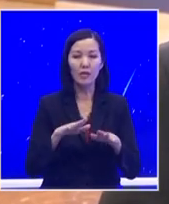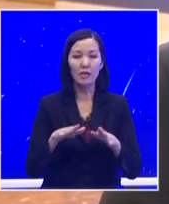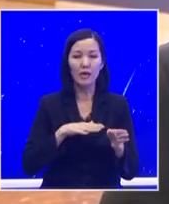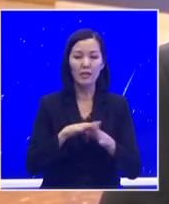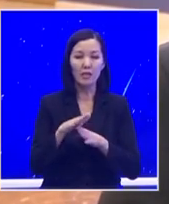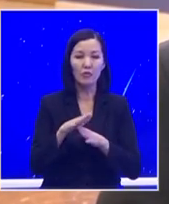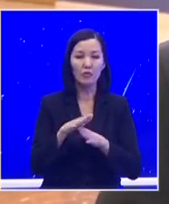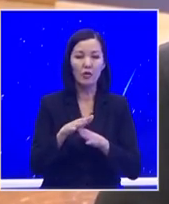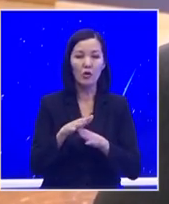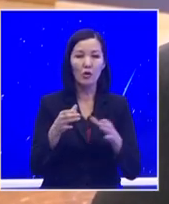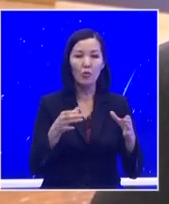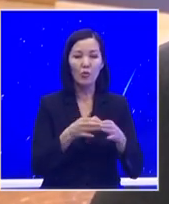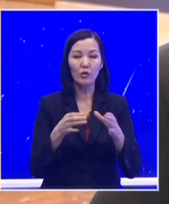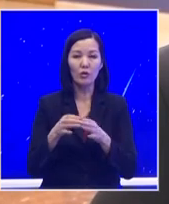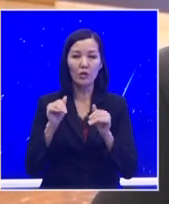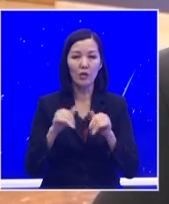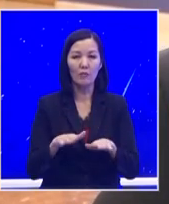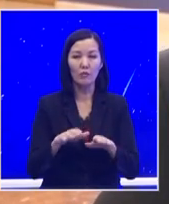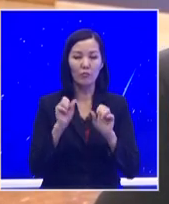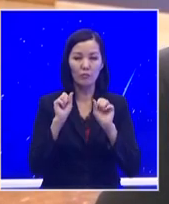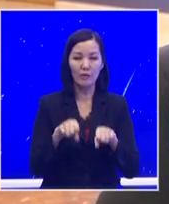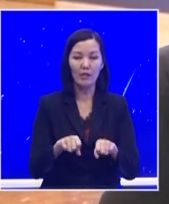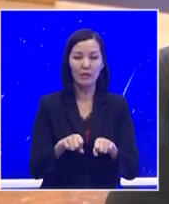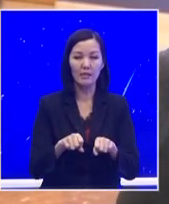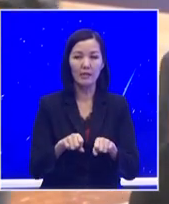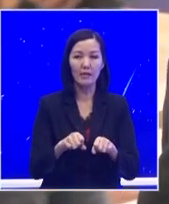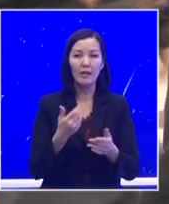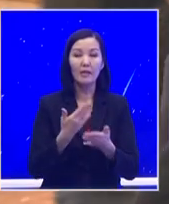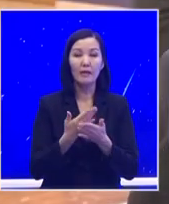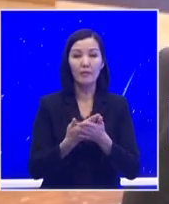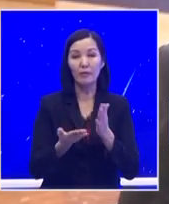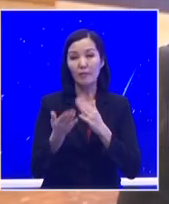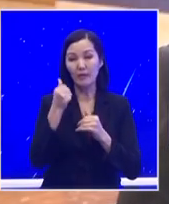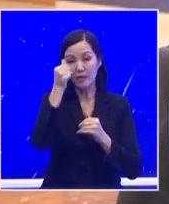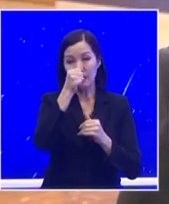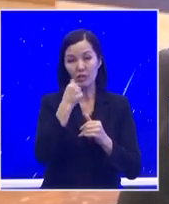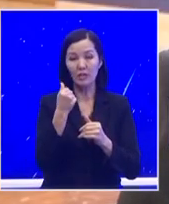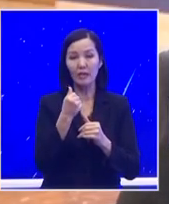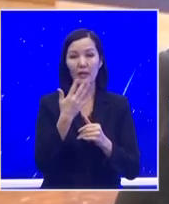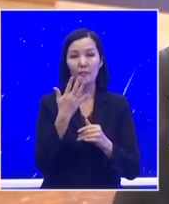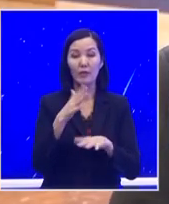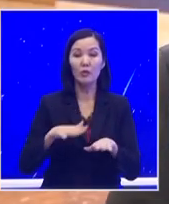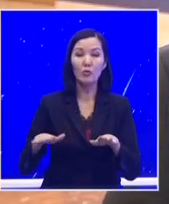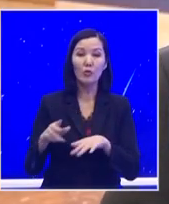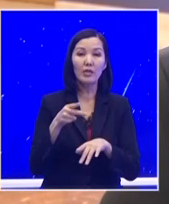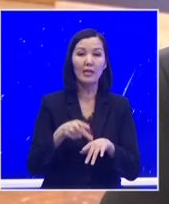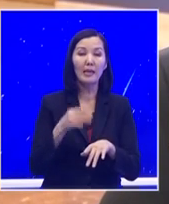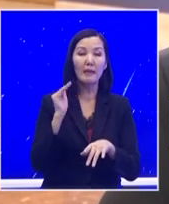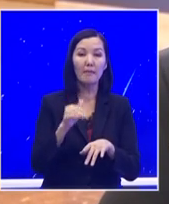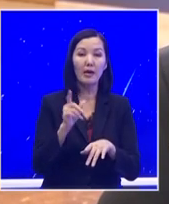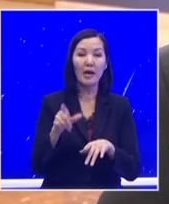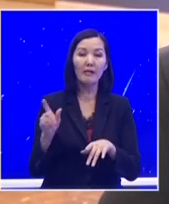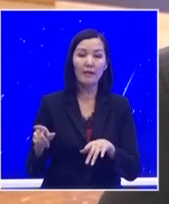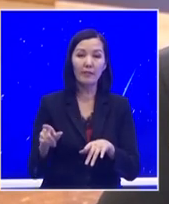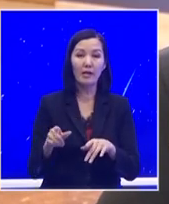атқарушы органдардың қабылдау мүмкіндігіне байланысты. Егер де былтырғы жылы сол 5 өңірде 2000-нан астам